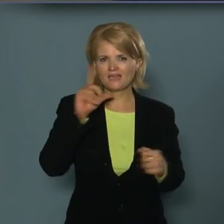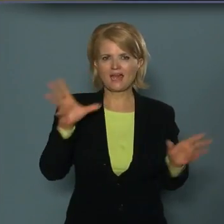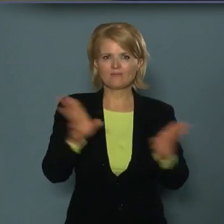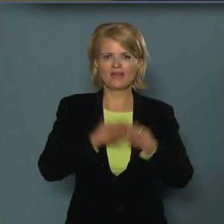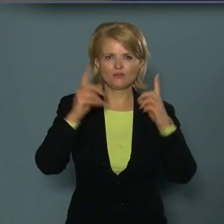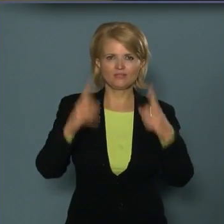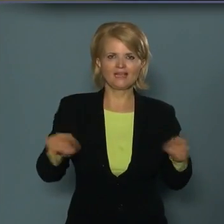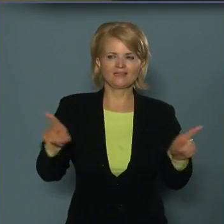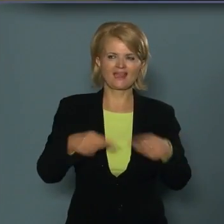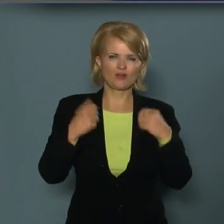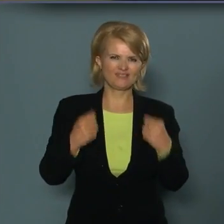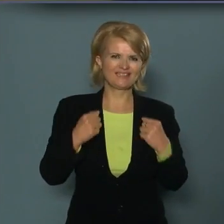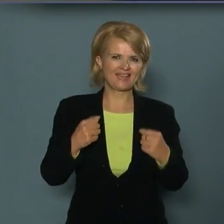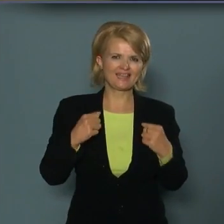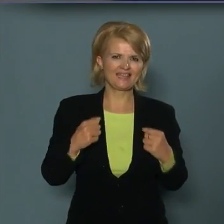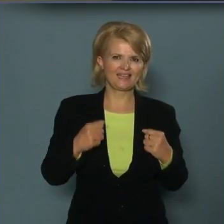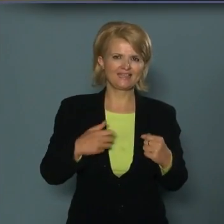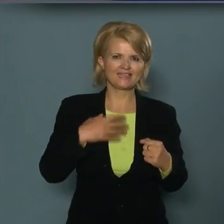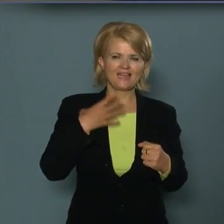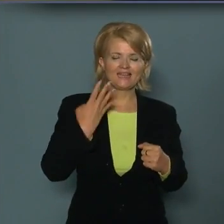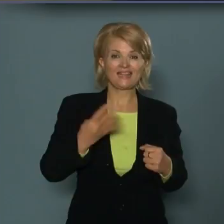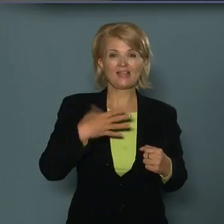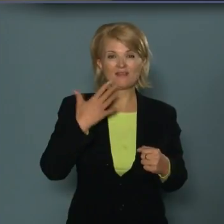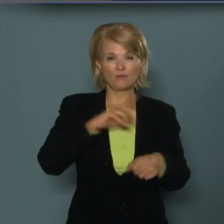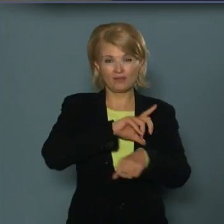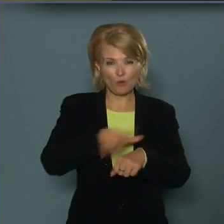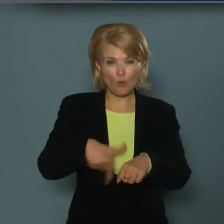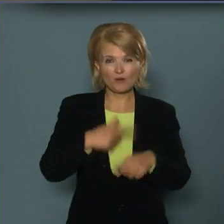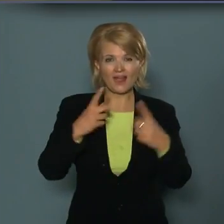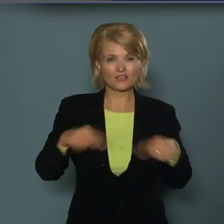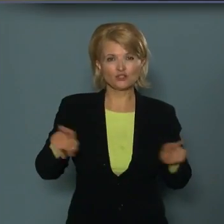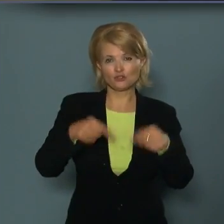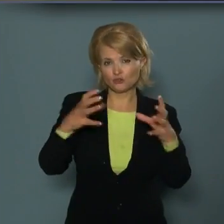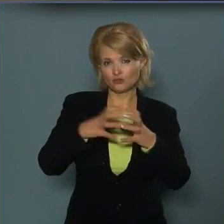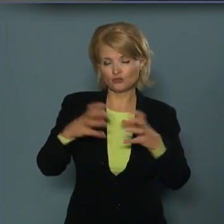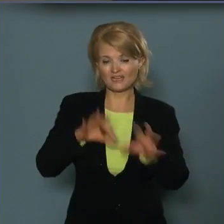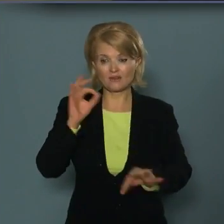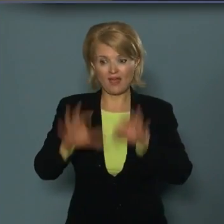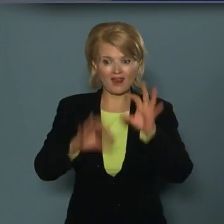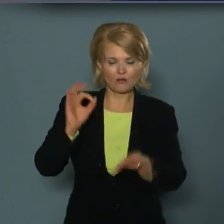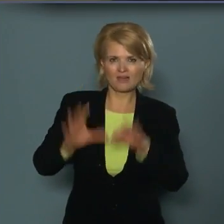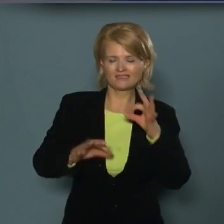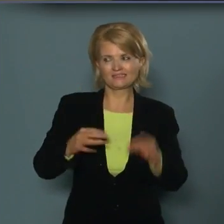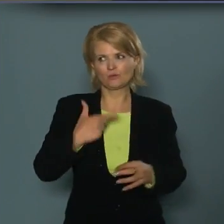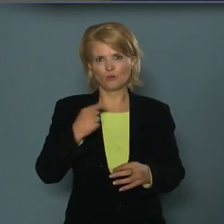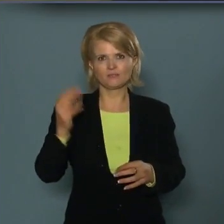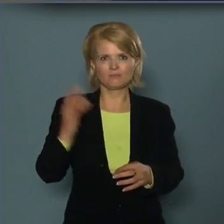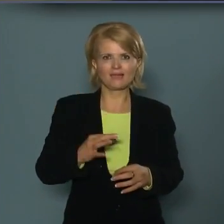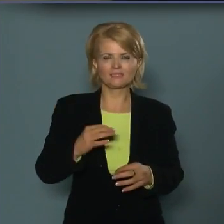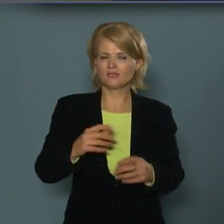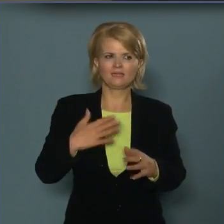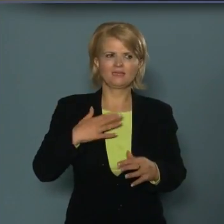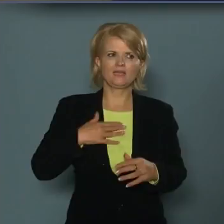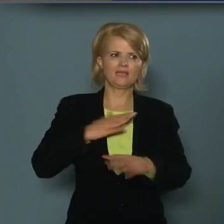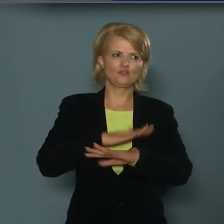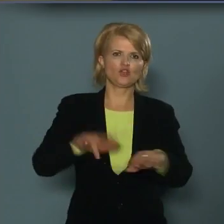együtt is énekelünk, úgyhogy nagyon nehéz a 40-50 órányi repertoáromból kiválasztani azt a 20 percet, úgyhogy én körülbelül 3 dal